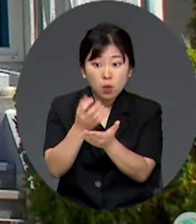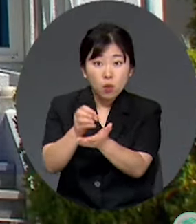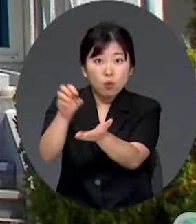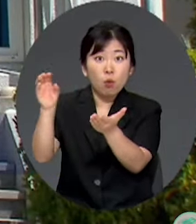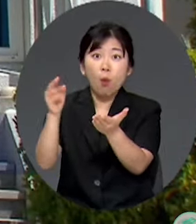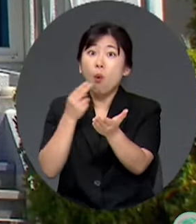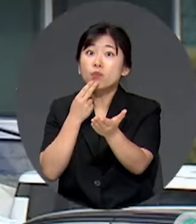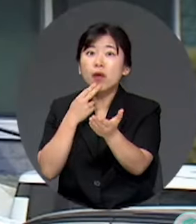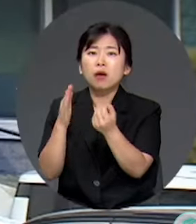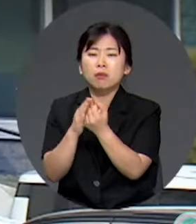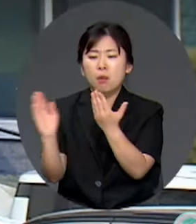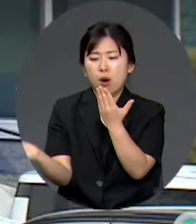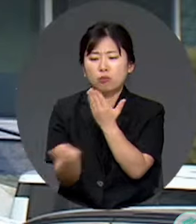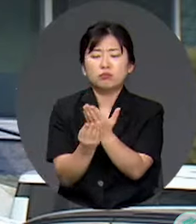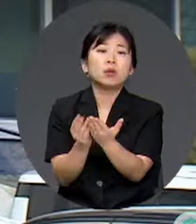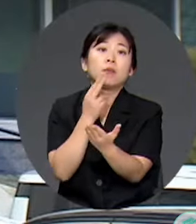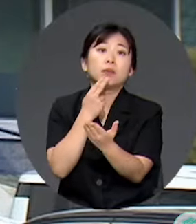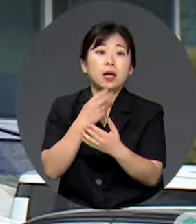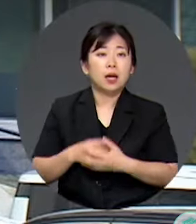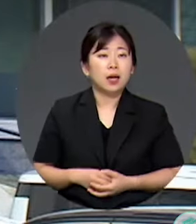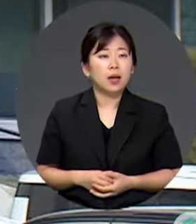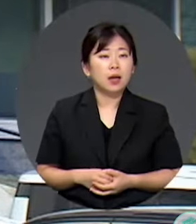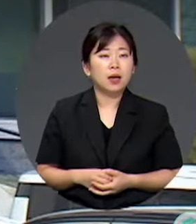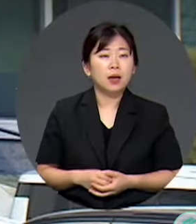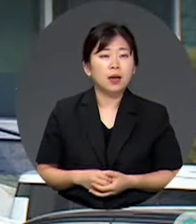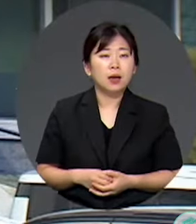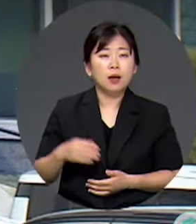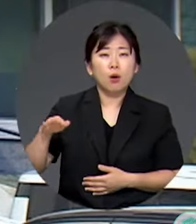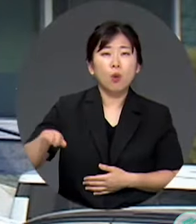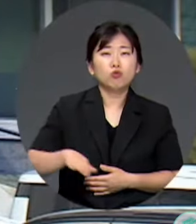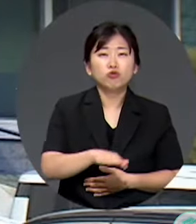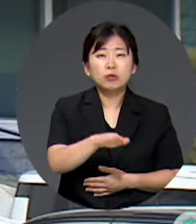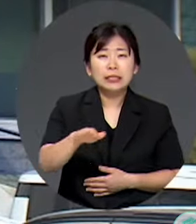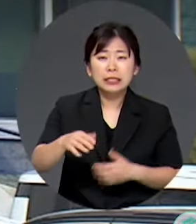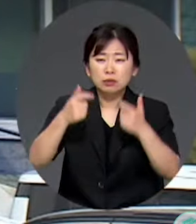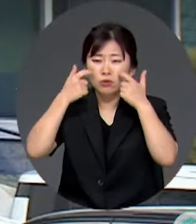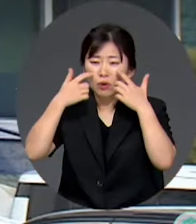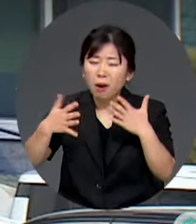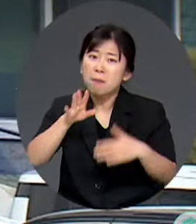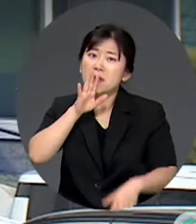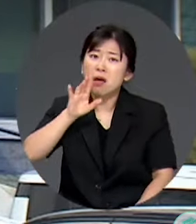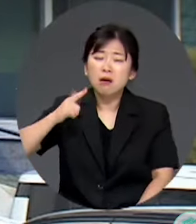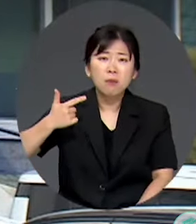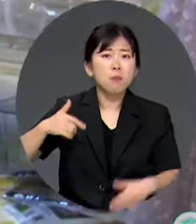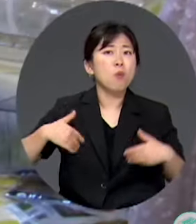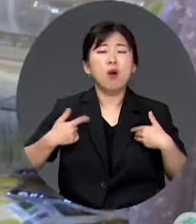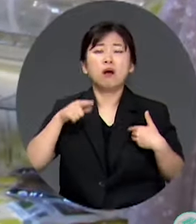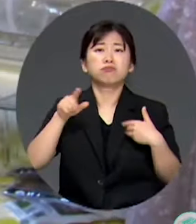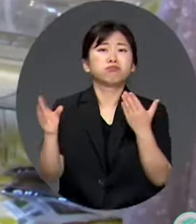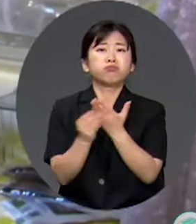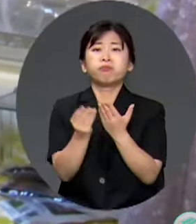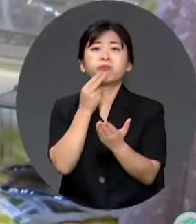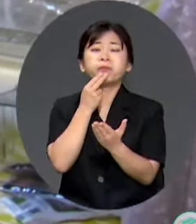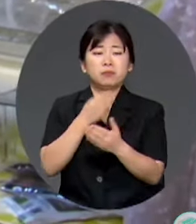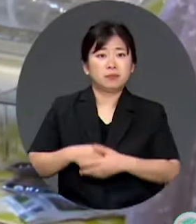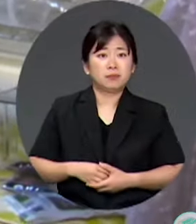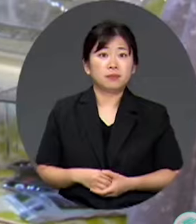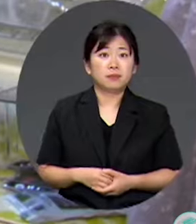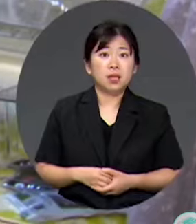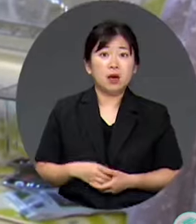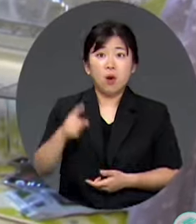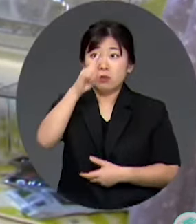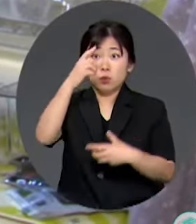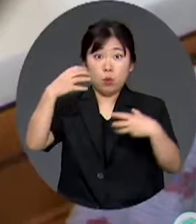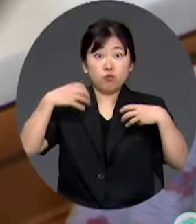했다 하더라고요 쉽 가를 안 해요 사실 한지도 모르겠습니다 따로 이게 자가 없기 때문에 환경부도